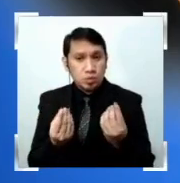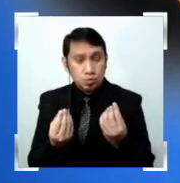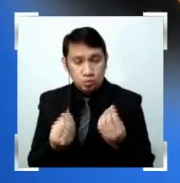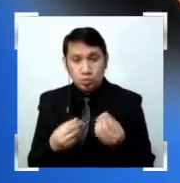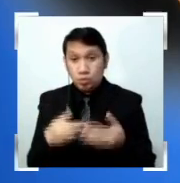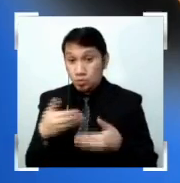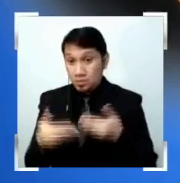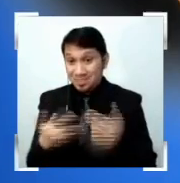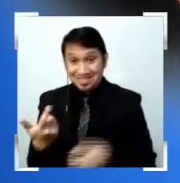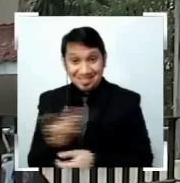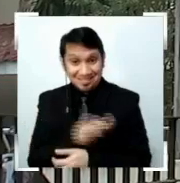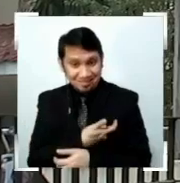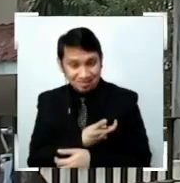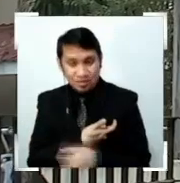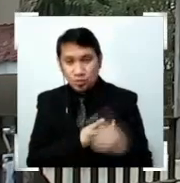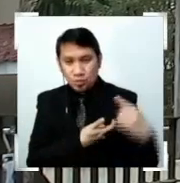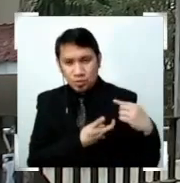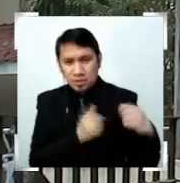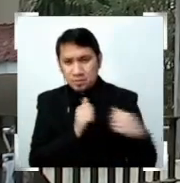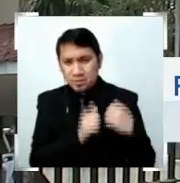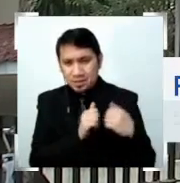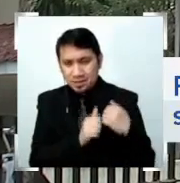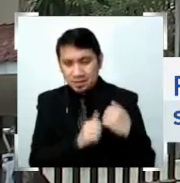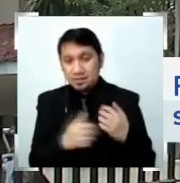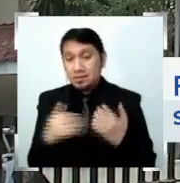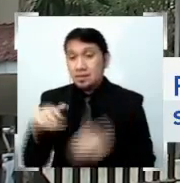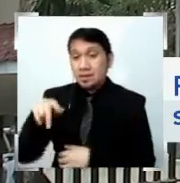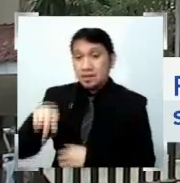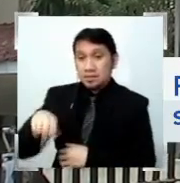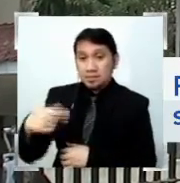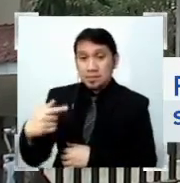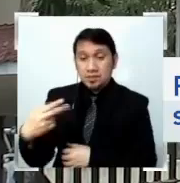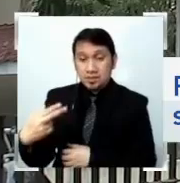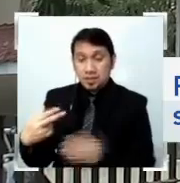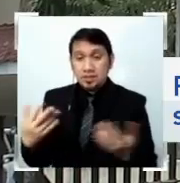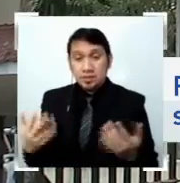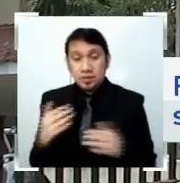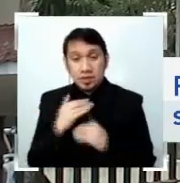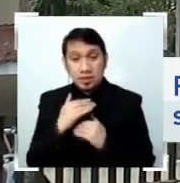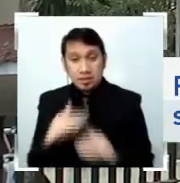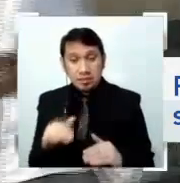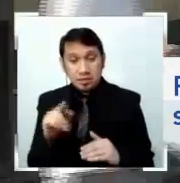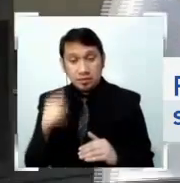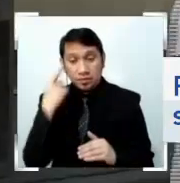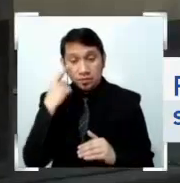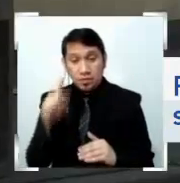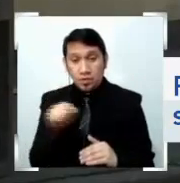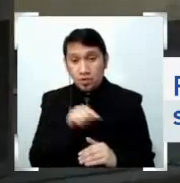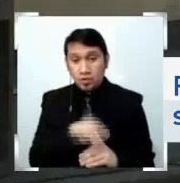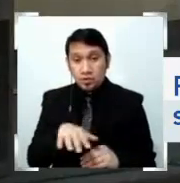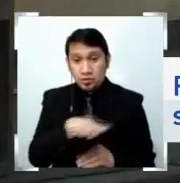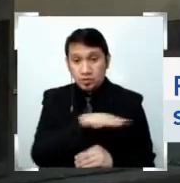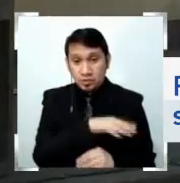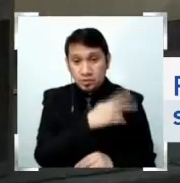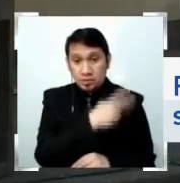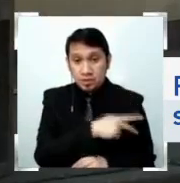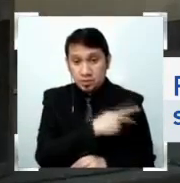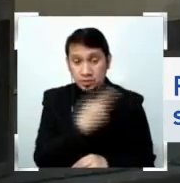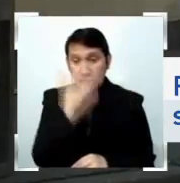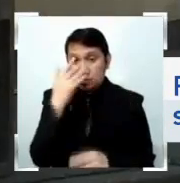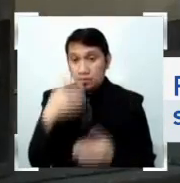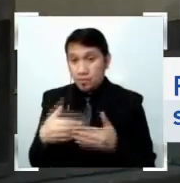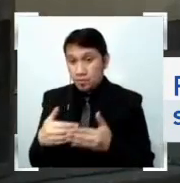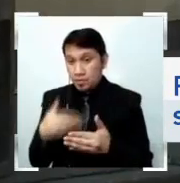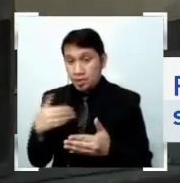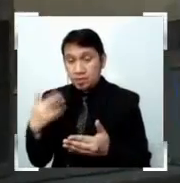procedure, yung vaccination. Sa PGH, limitado muna ang pediatric vaccination sa mga pasyente nila. Kailangan ng pre-registration at